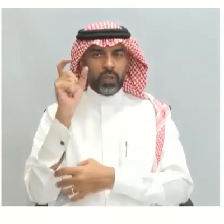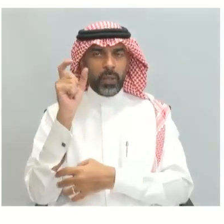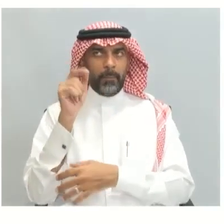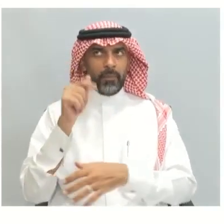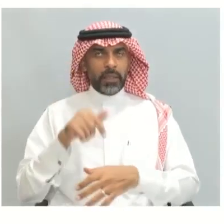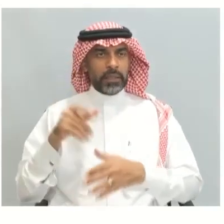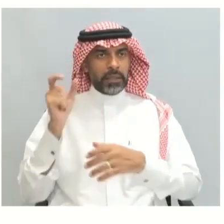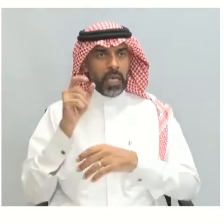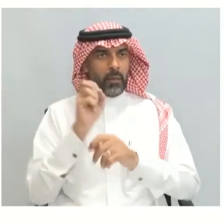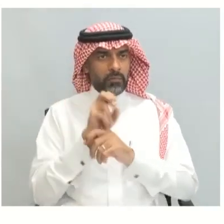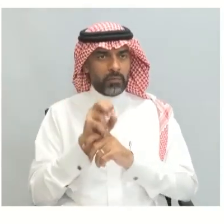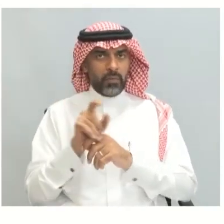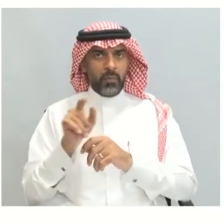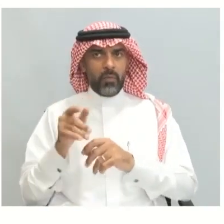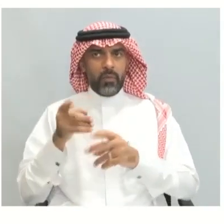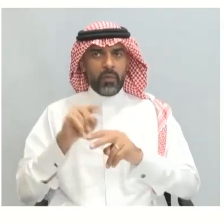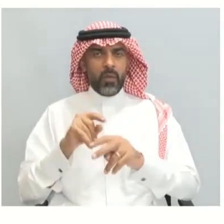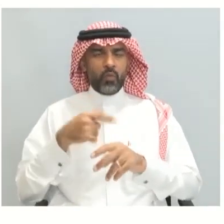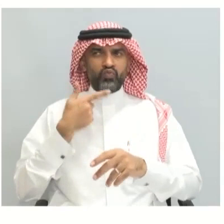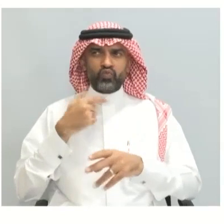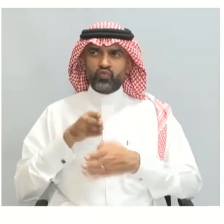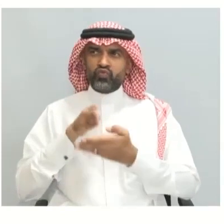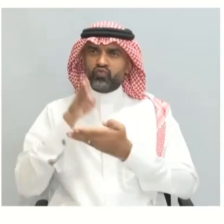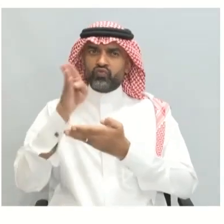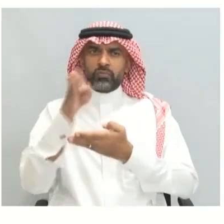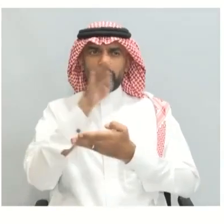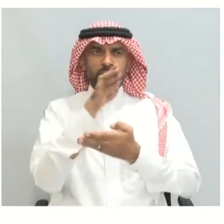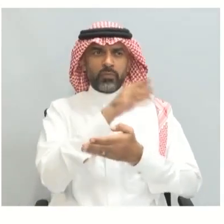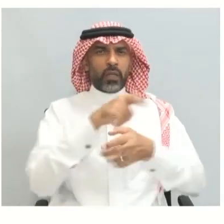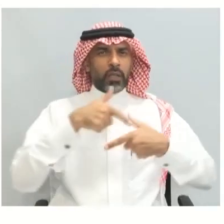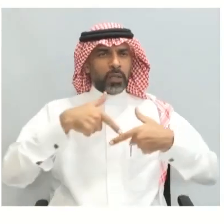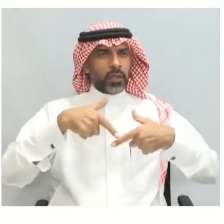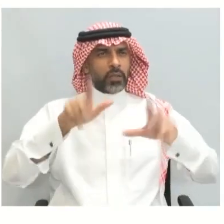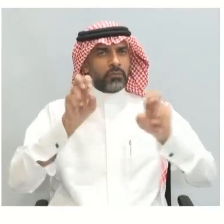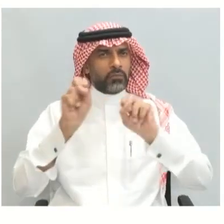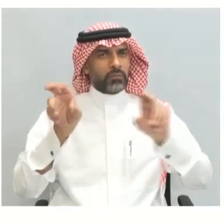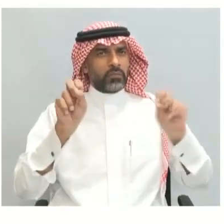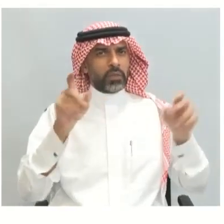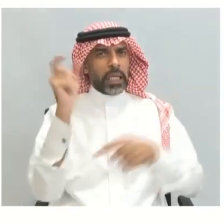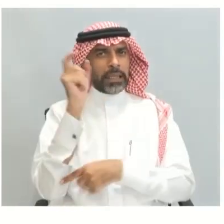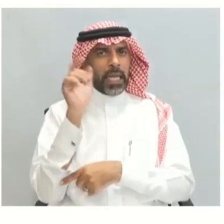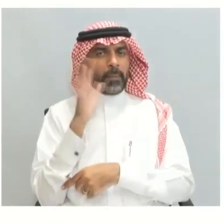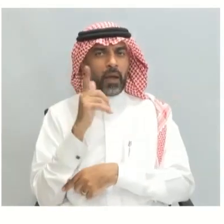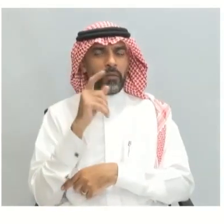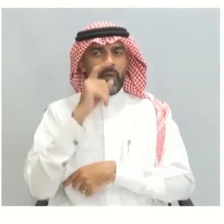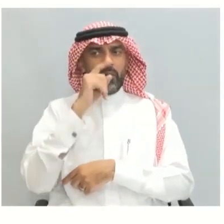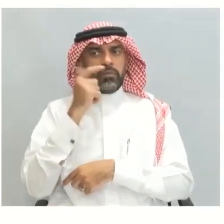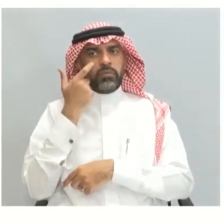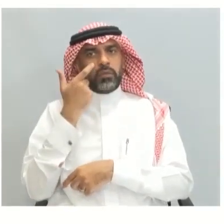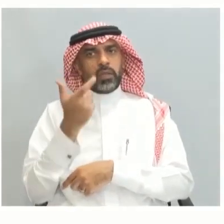الطلاب انطلقوا بفتوحاته لنشر الاسلام ومنها اعتنوا بالخرائط